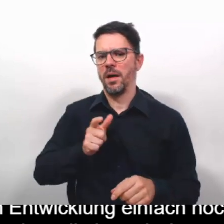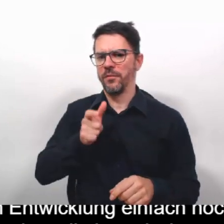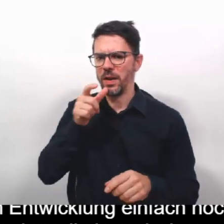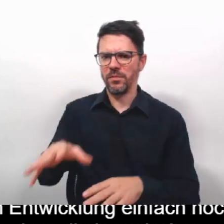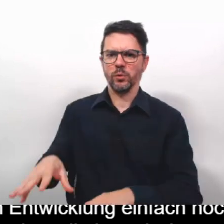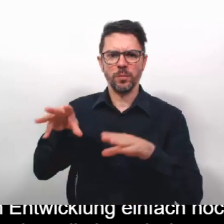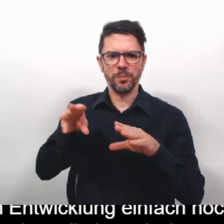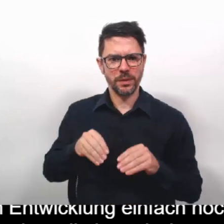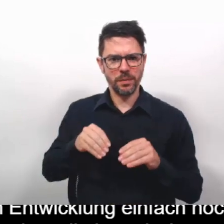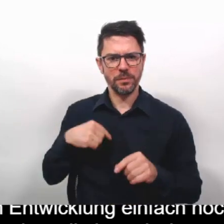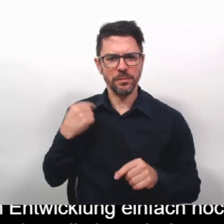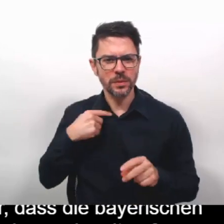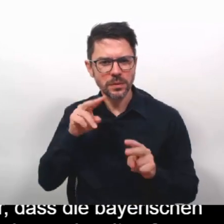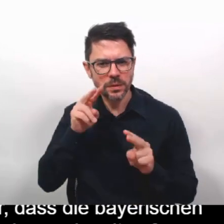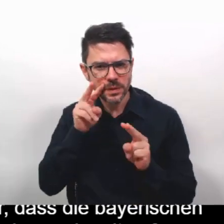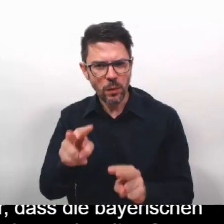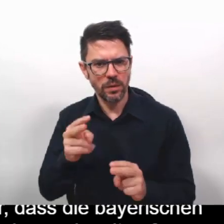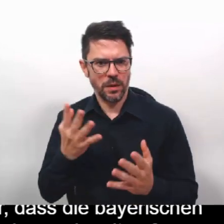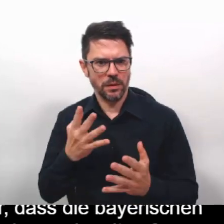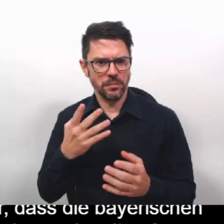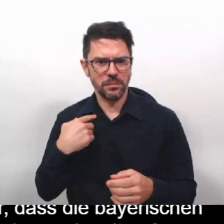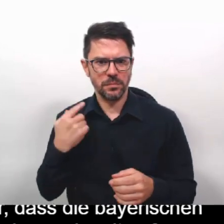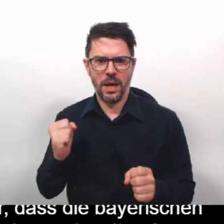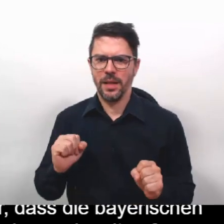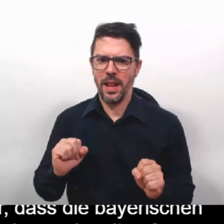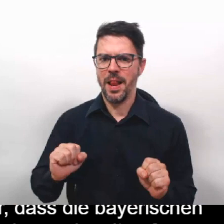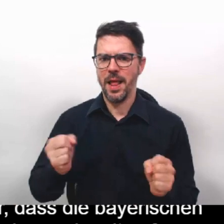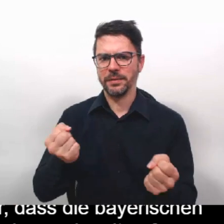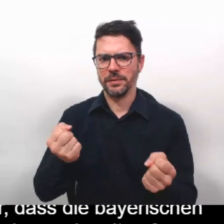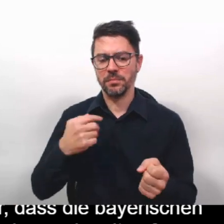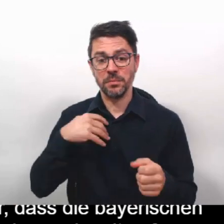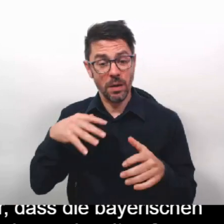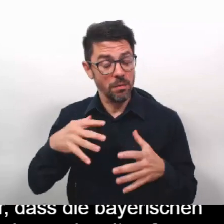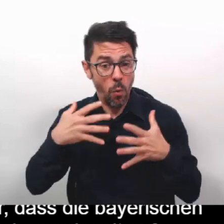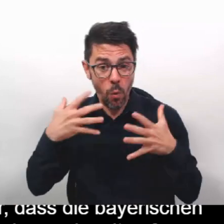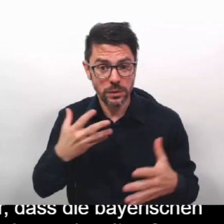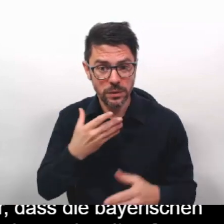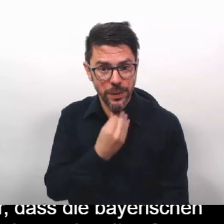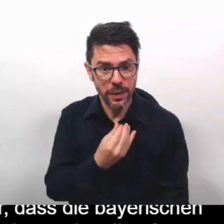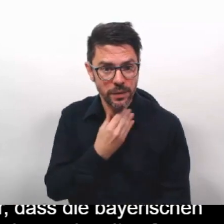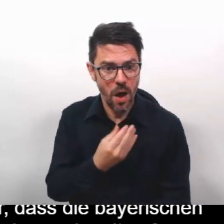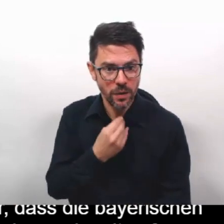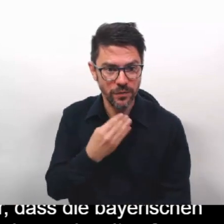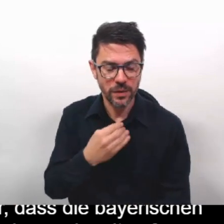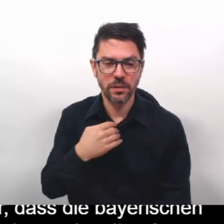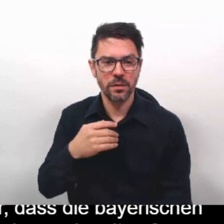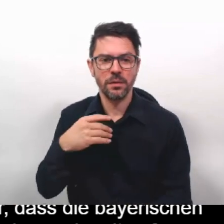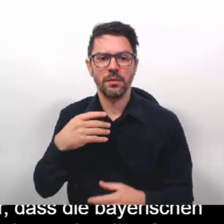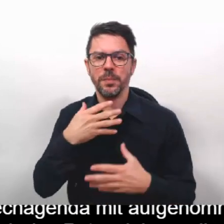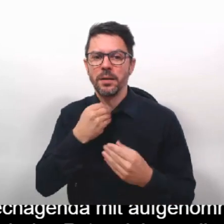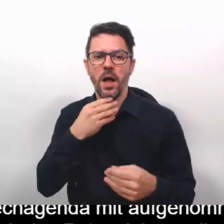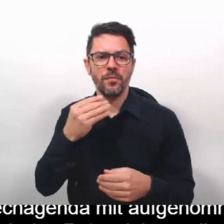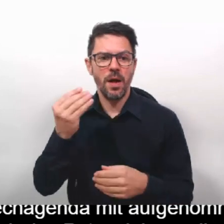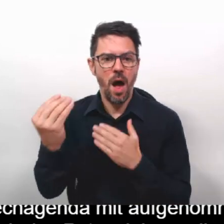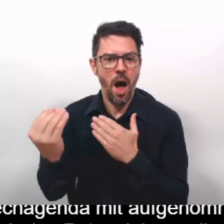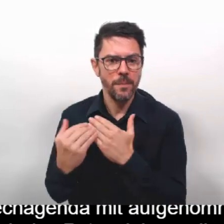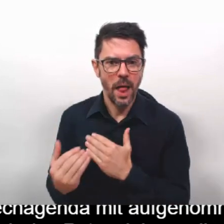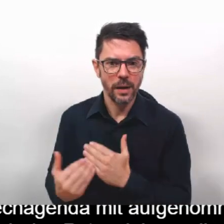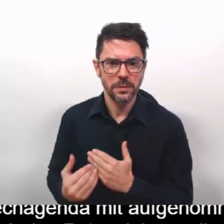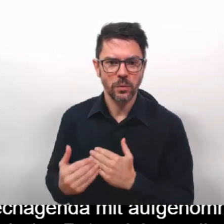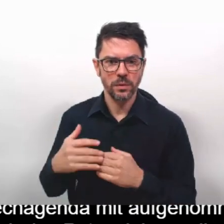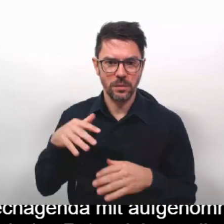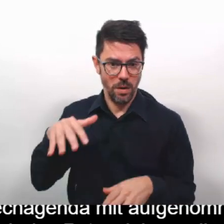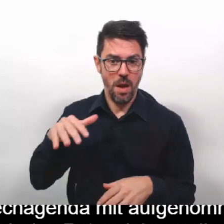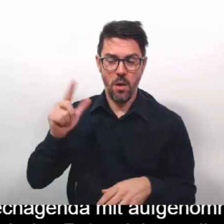als Kunsthochschulen auch im Bereich der Forschung und Entwicklung eine andere Förderung enthalten und hier auch